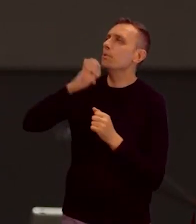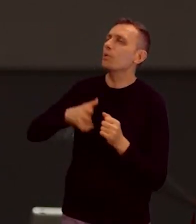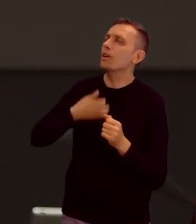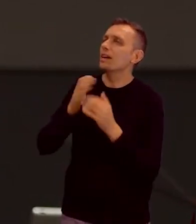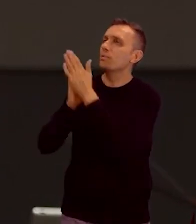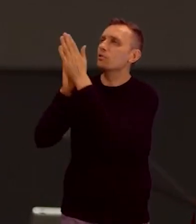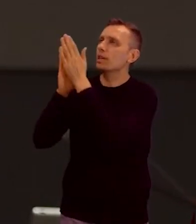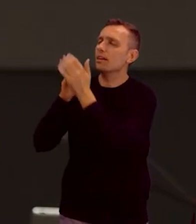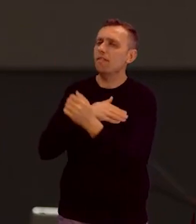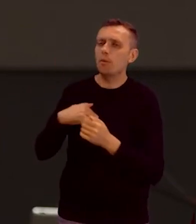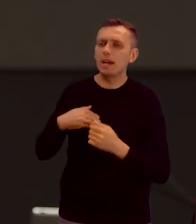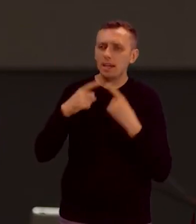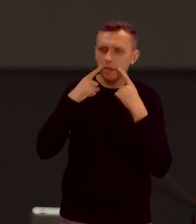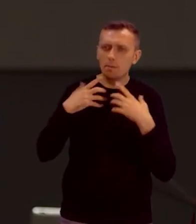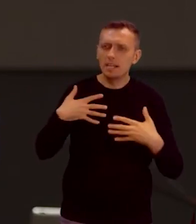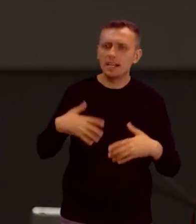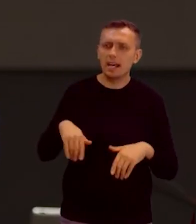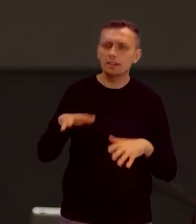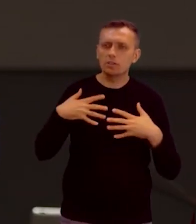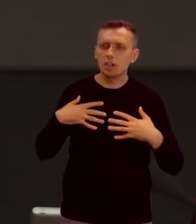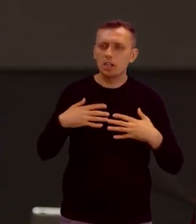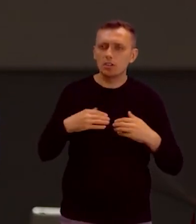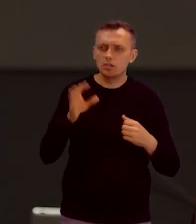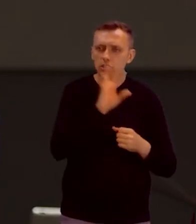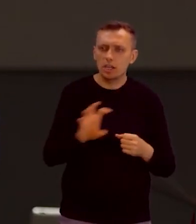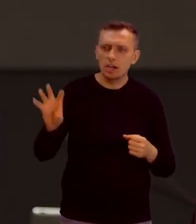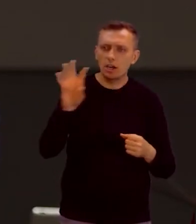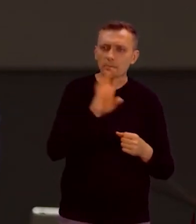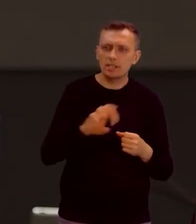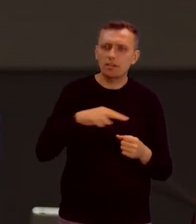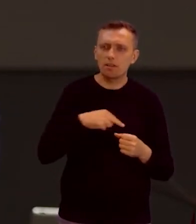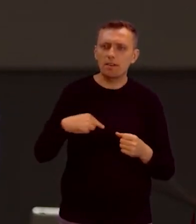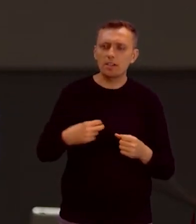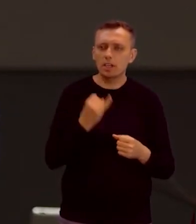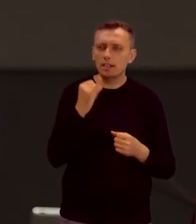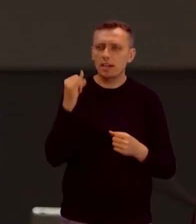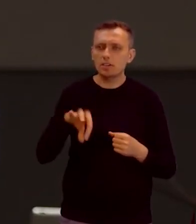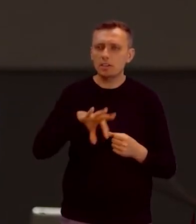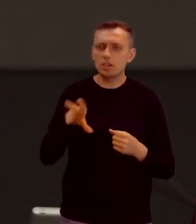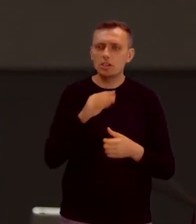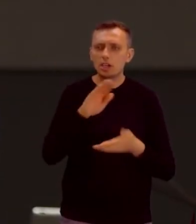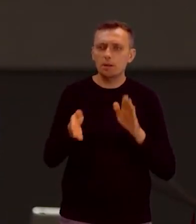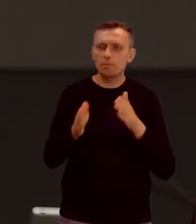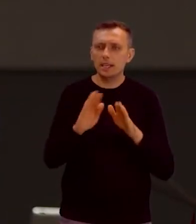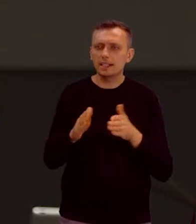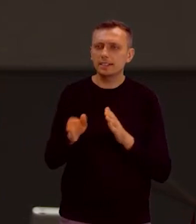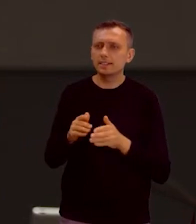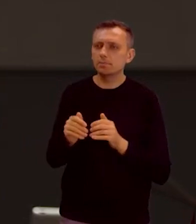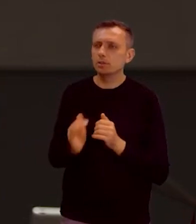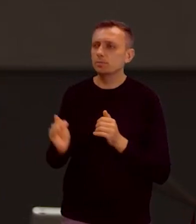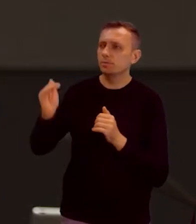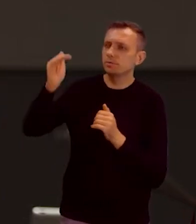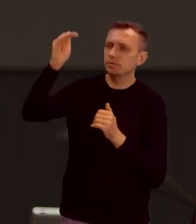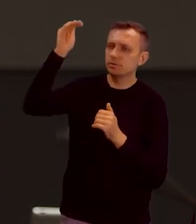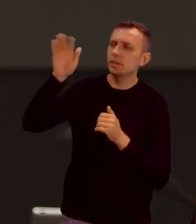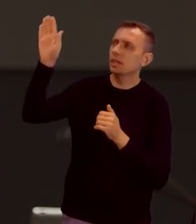możemy obserwować, w jak piękny sposób ten cudowny dar został nam powierzony i rozwinięty